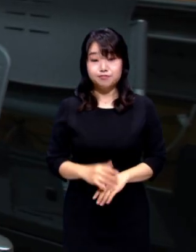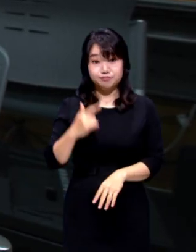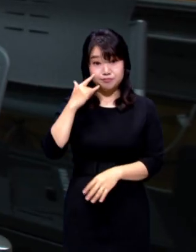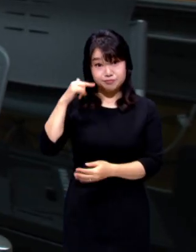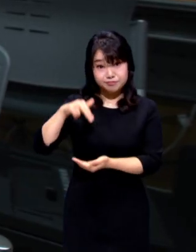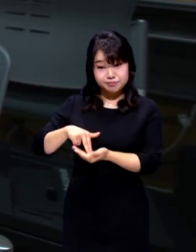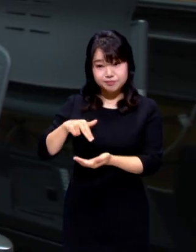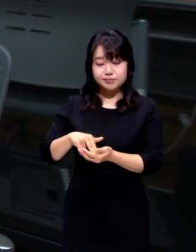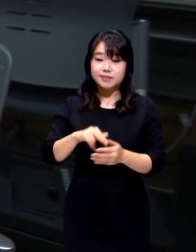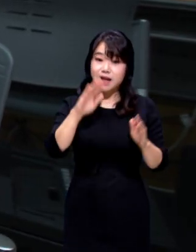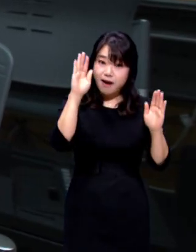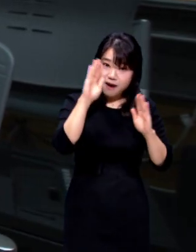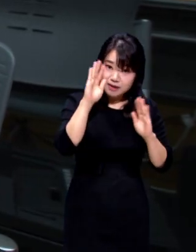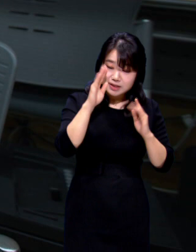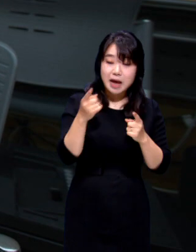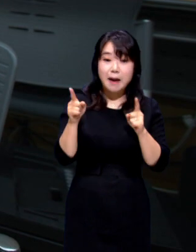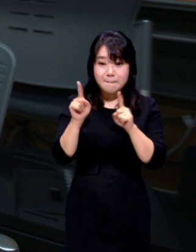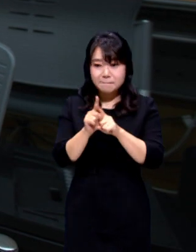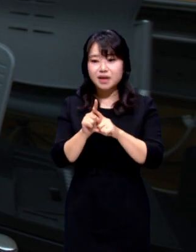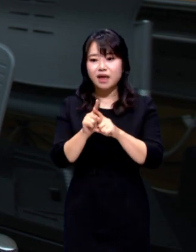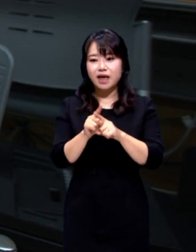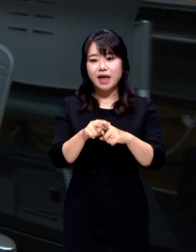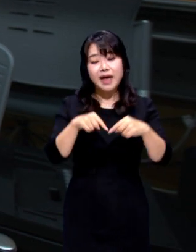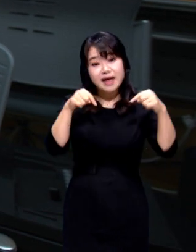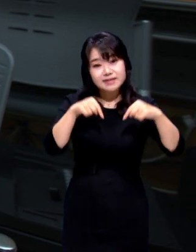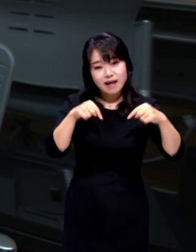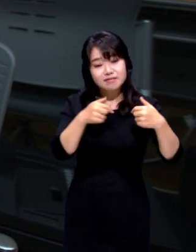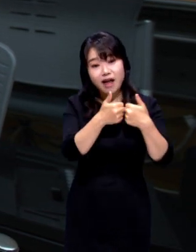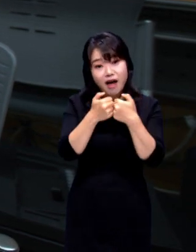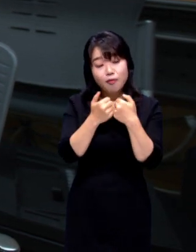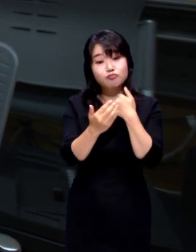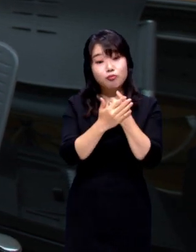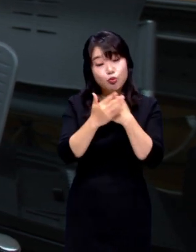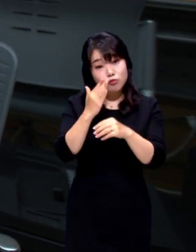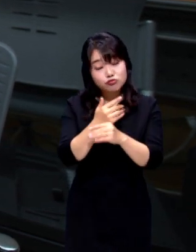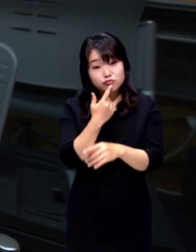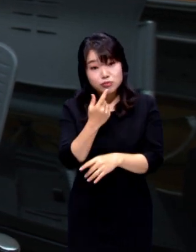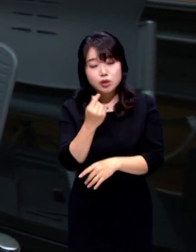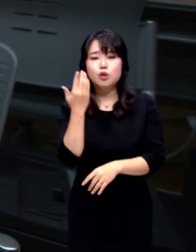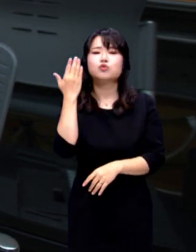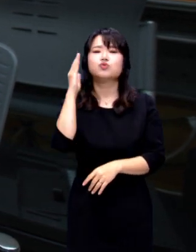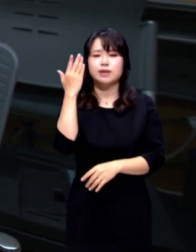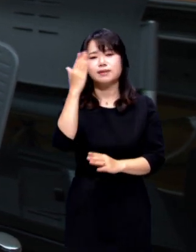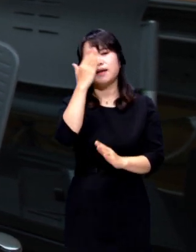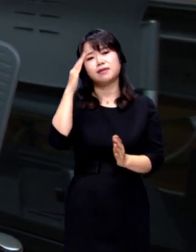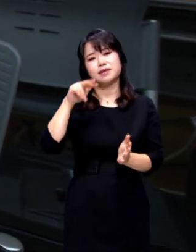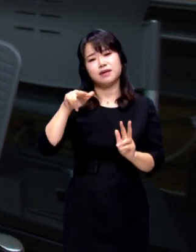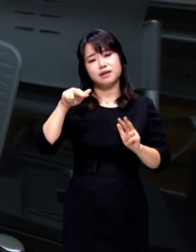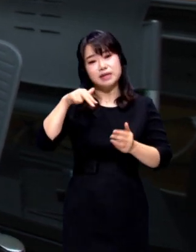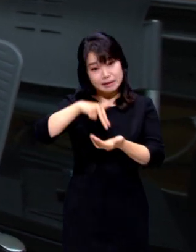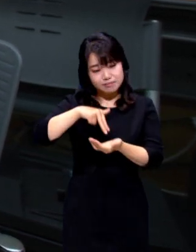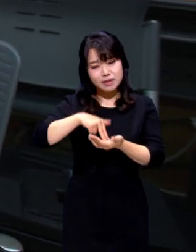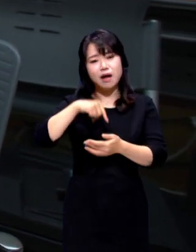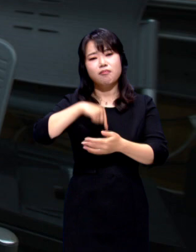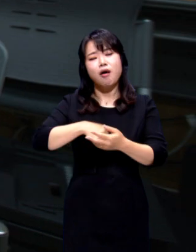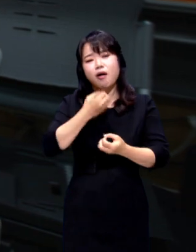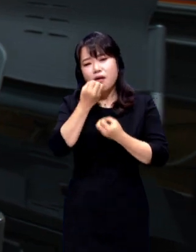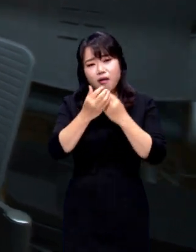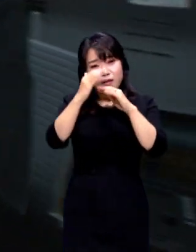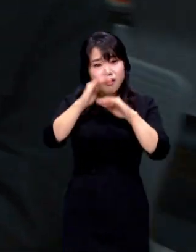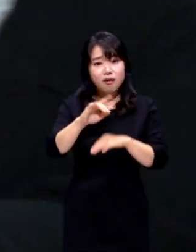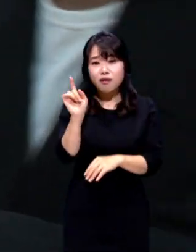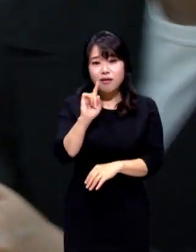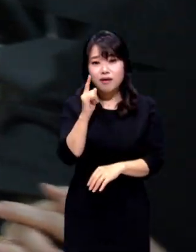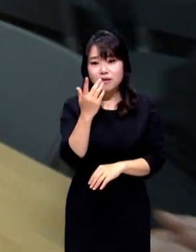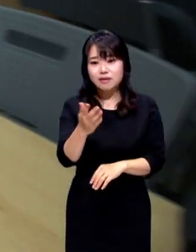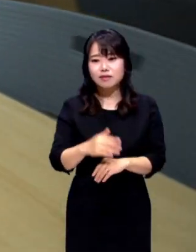학부모와 학생 심리 상담을 진행하고 계신데요. 요즘 학생들은 주로 어떤 심리 상담을 많이 하나요?